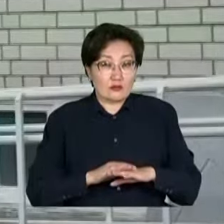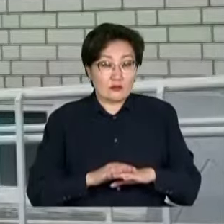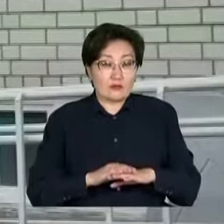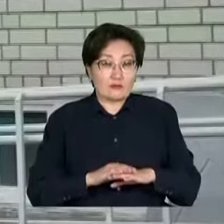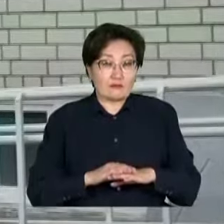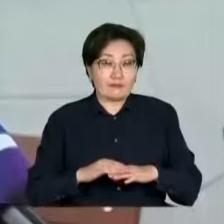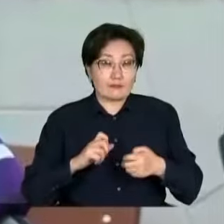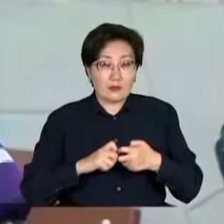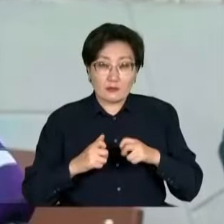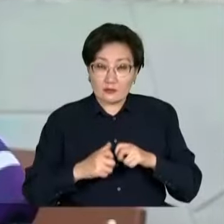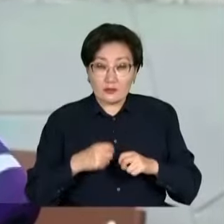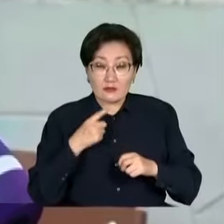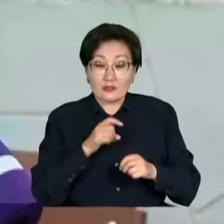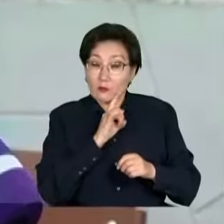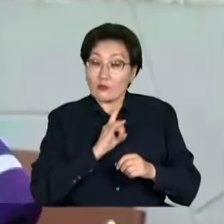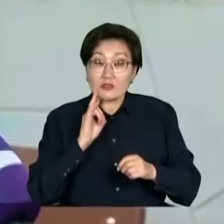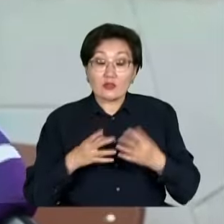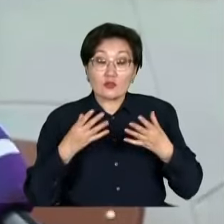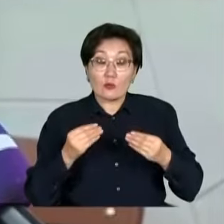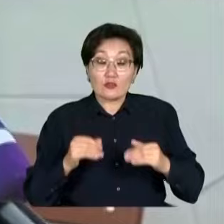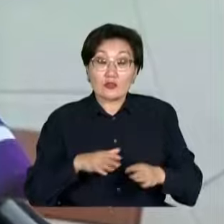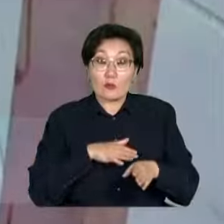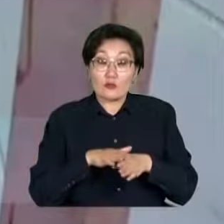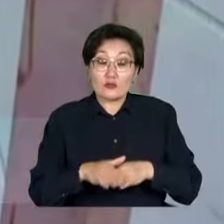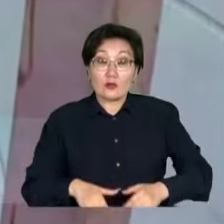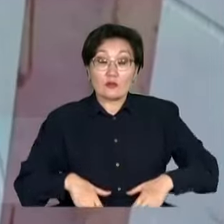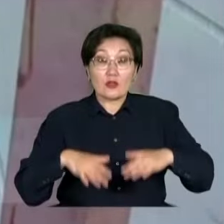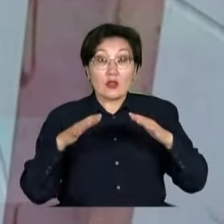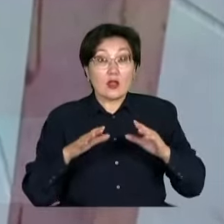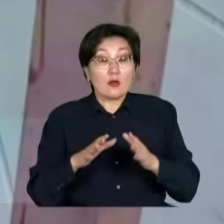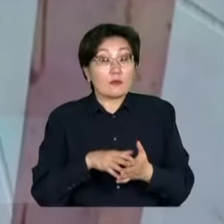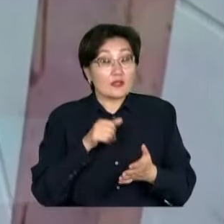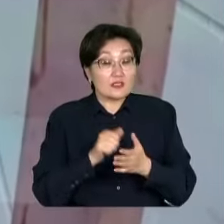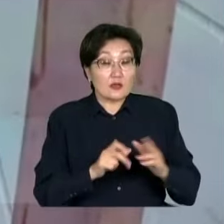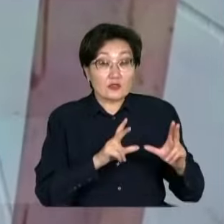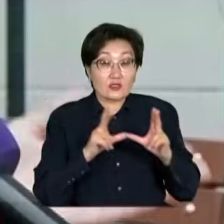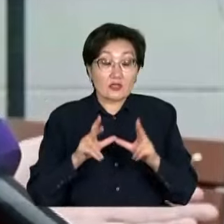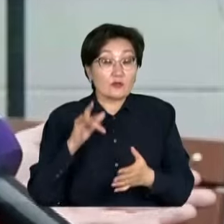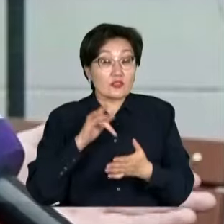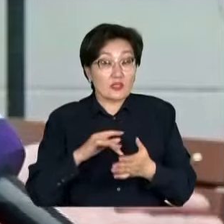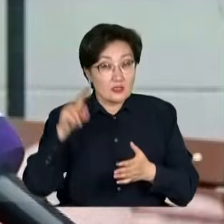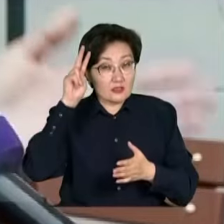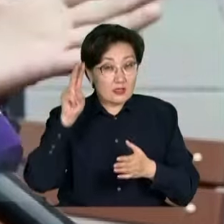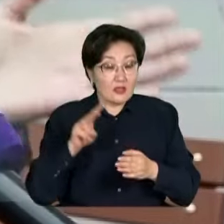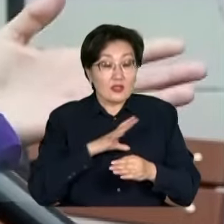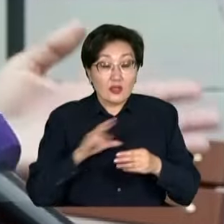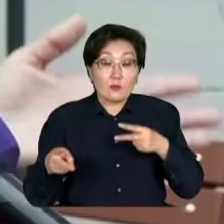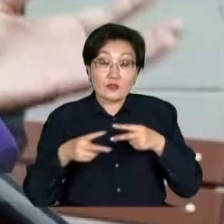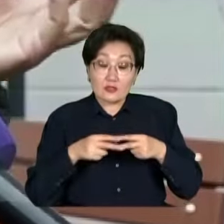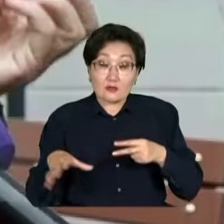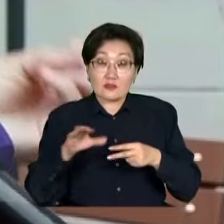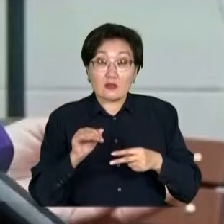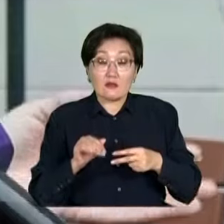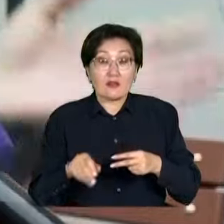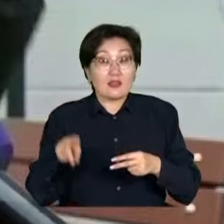говорит женщина. У нас сырость идет полностью по домам, портится мебель новая. Мы к центральной канализации не были подсоединены. Все фекалии,